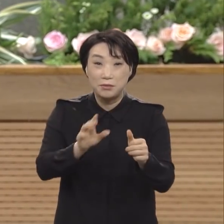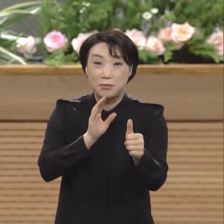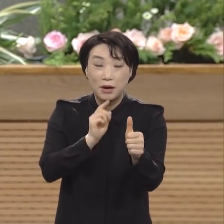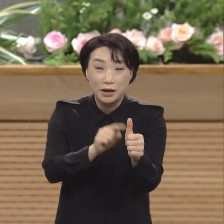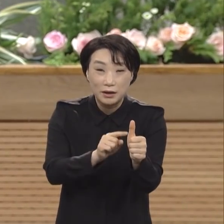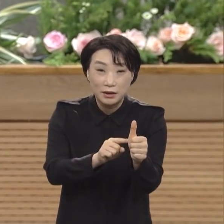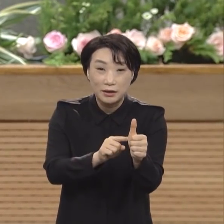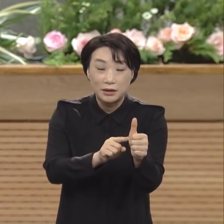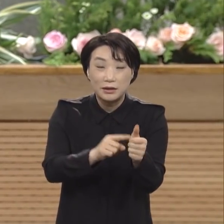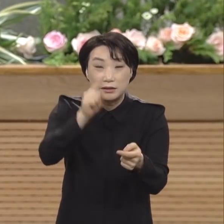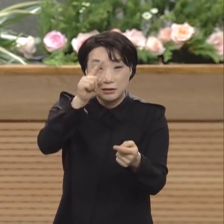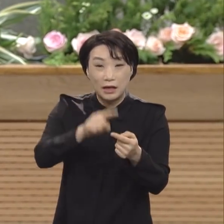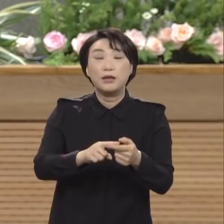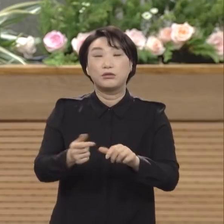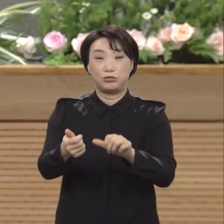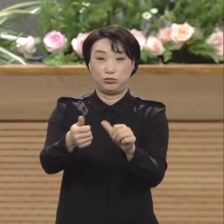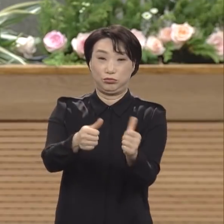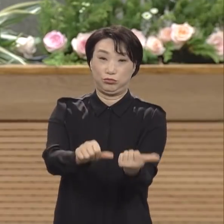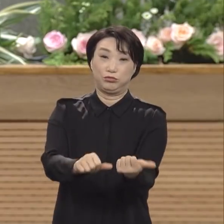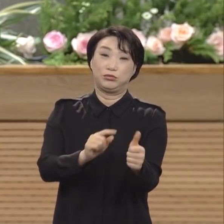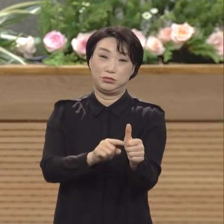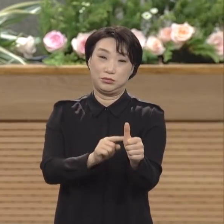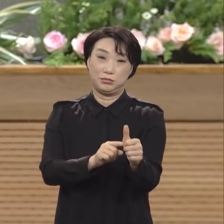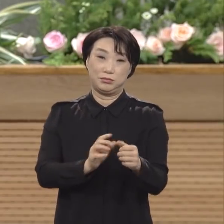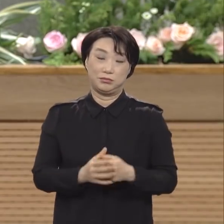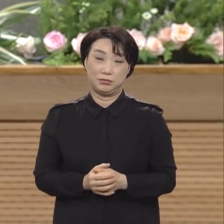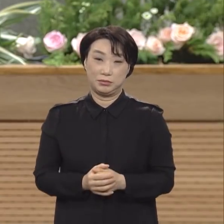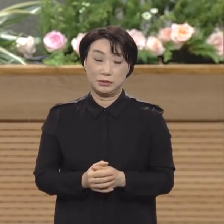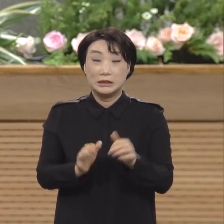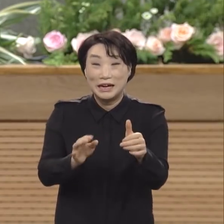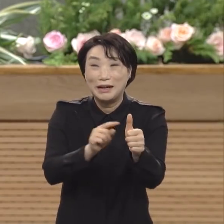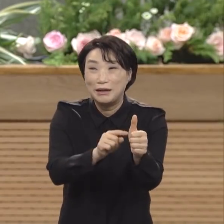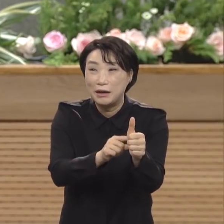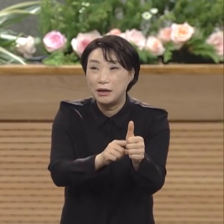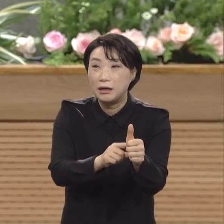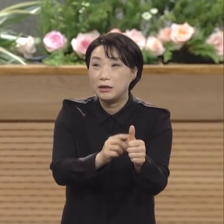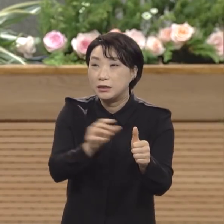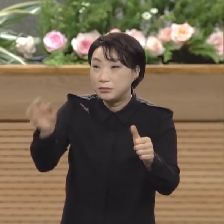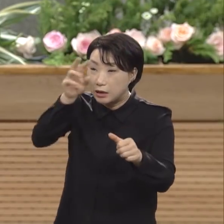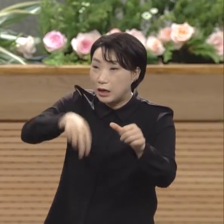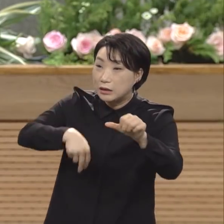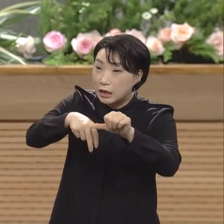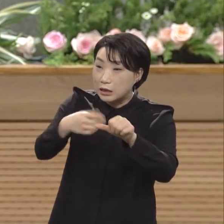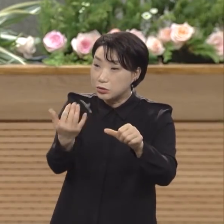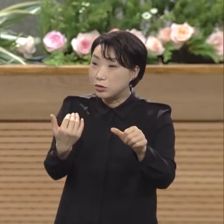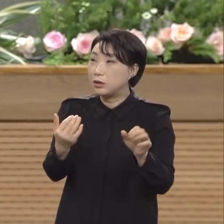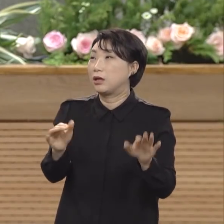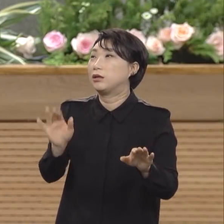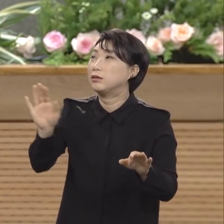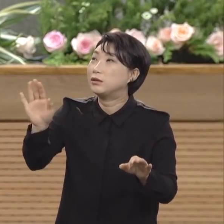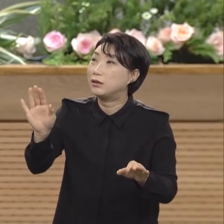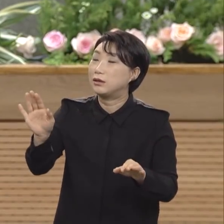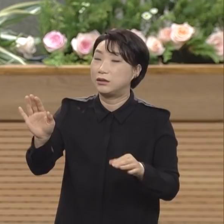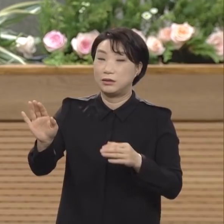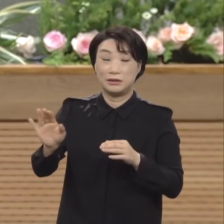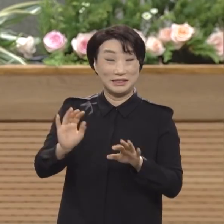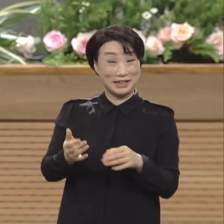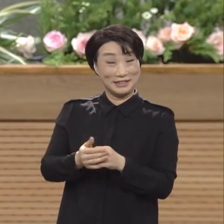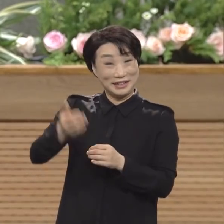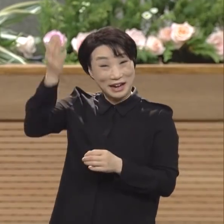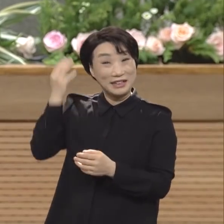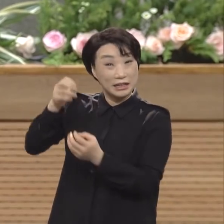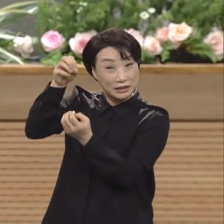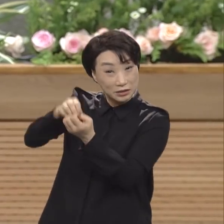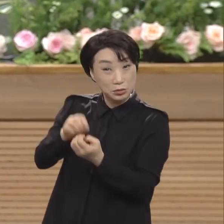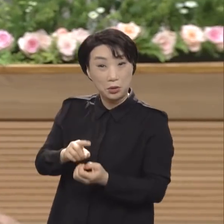수제자다운 죽음이었습니다. 베드로가 십자가 앞에서 고전에